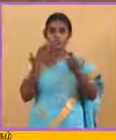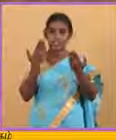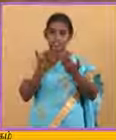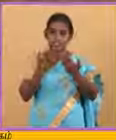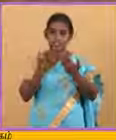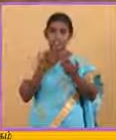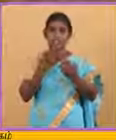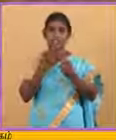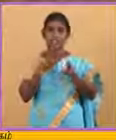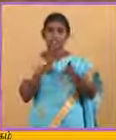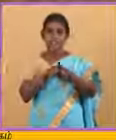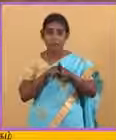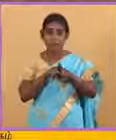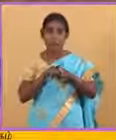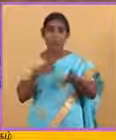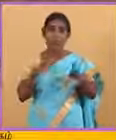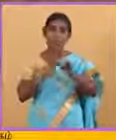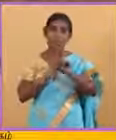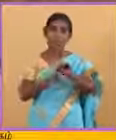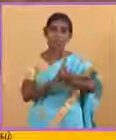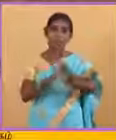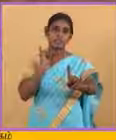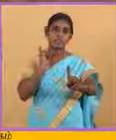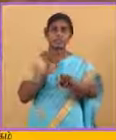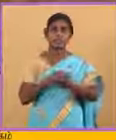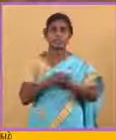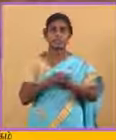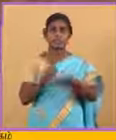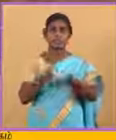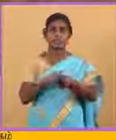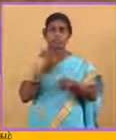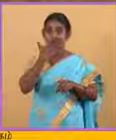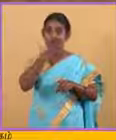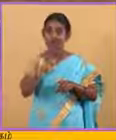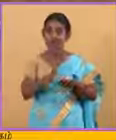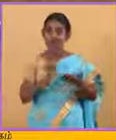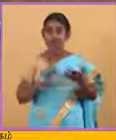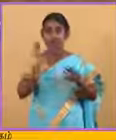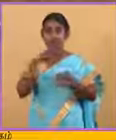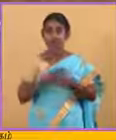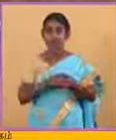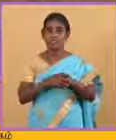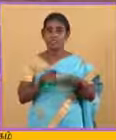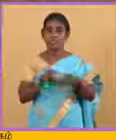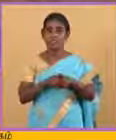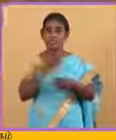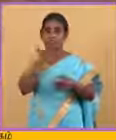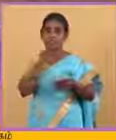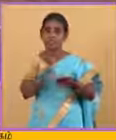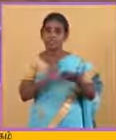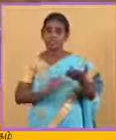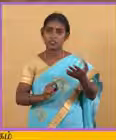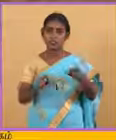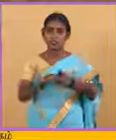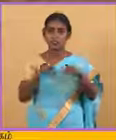கற்பவை கற்றபின் நிற்க அதற்கு தக என்றார் வள்ளுவர். அந்த வள்ளுவரின் குரலை படித்து அவரின்படி வாழ்ந்து